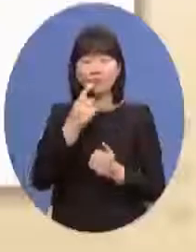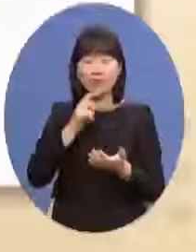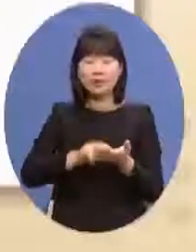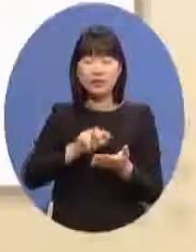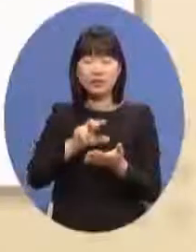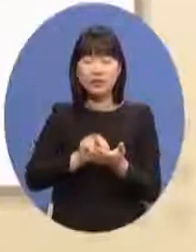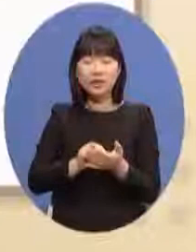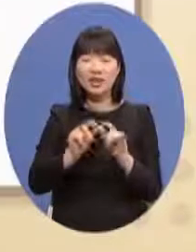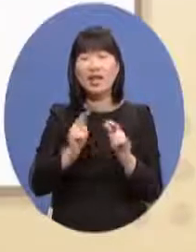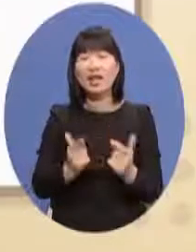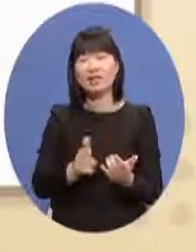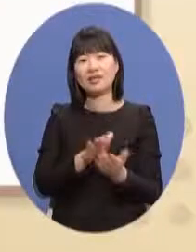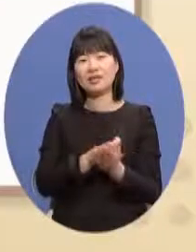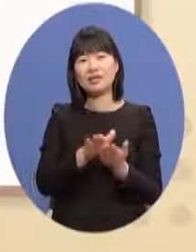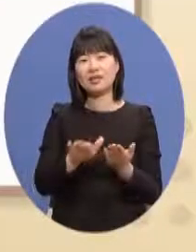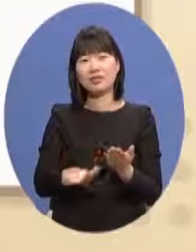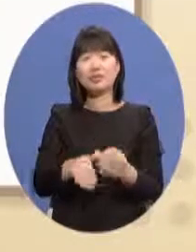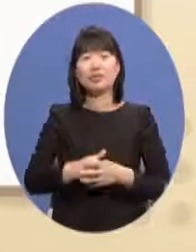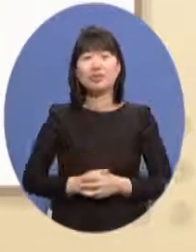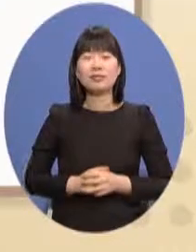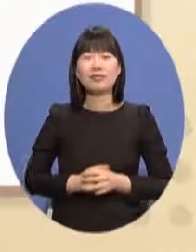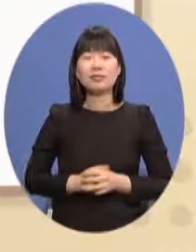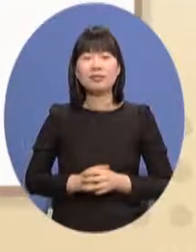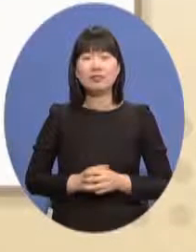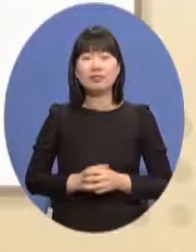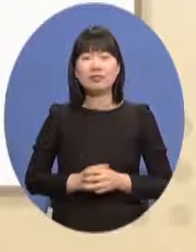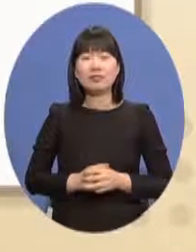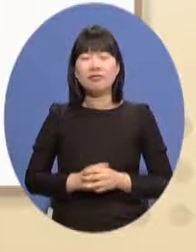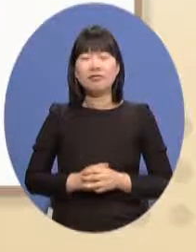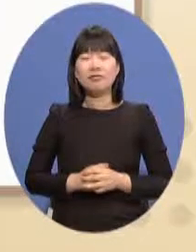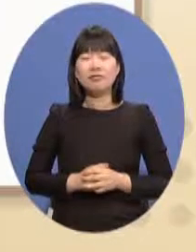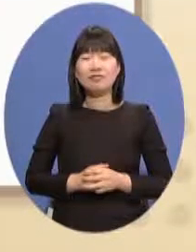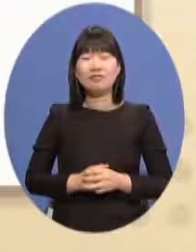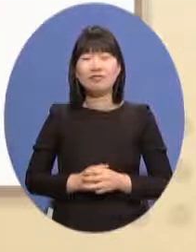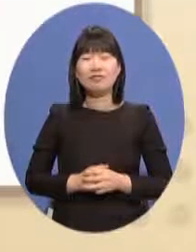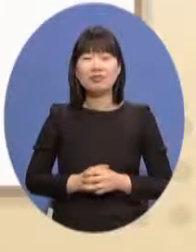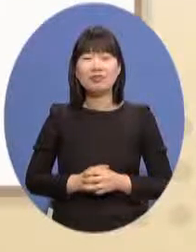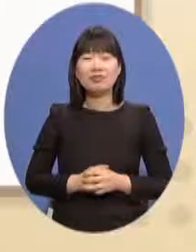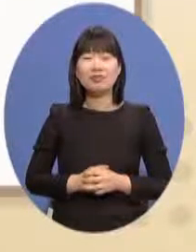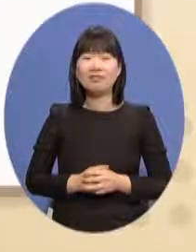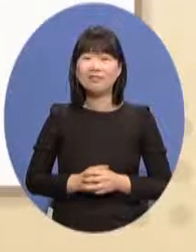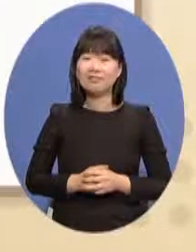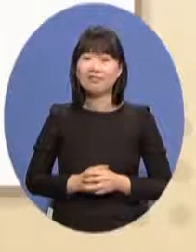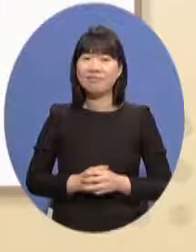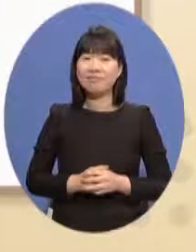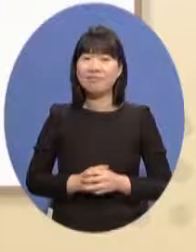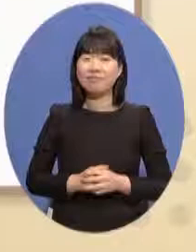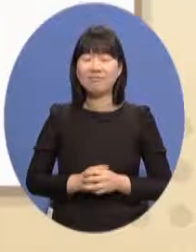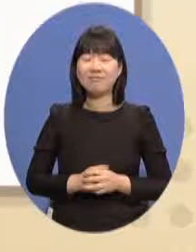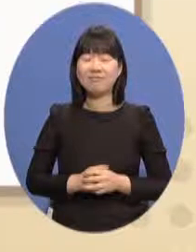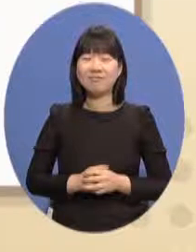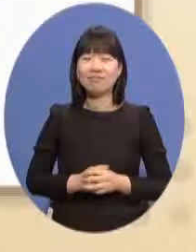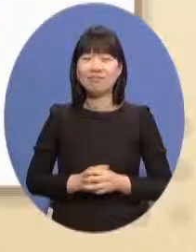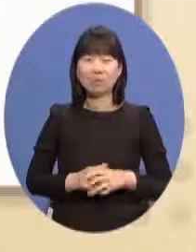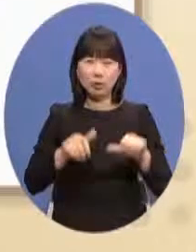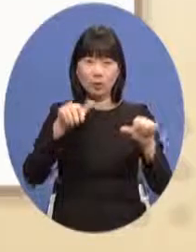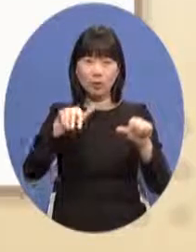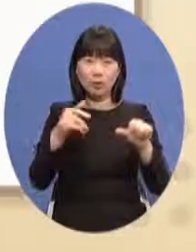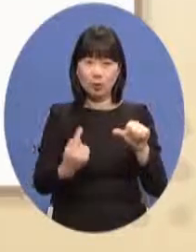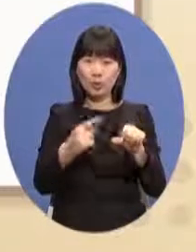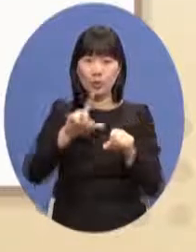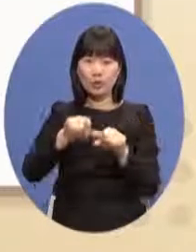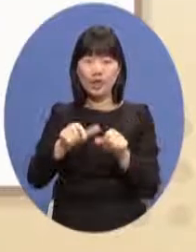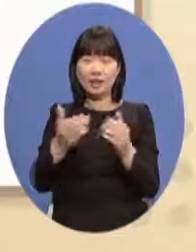문제가 아닙니다. 네. 거의 뭐 퀴즈 달인 같은 느낌이 납니다. 네. 자, 자, 5초